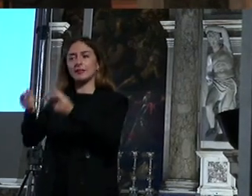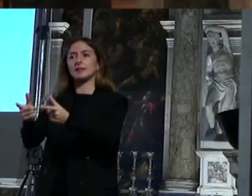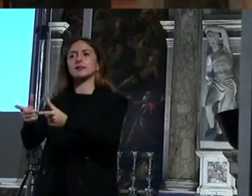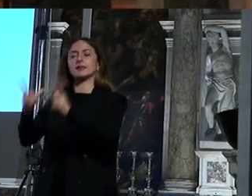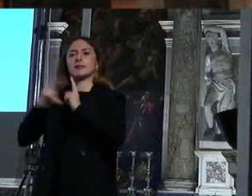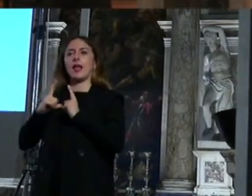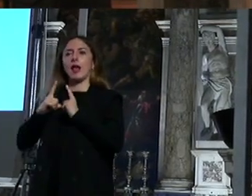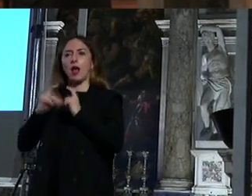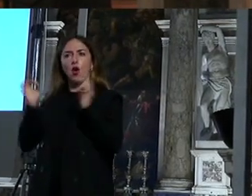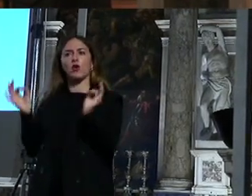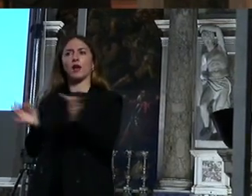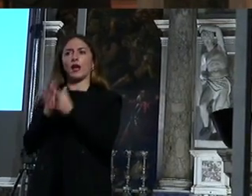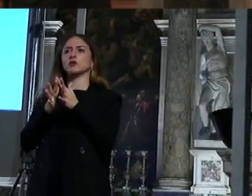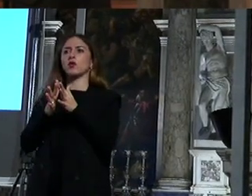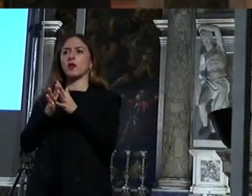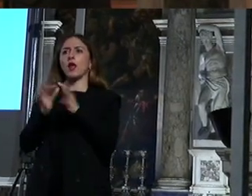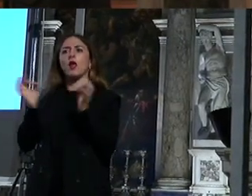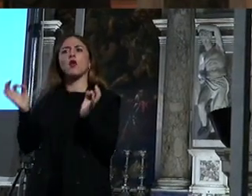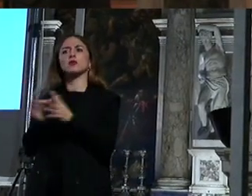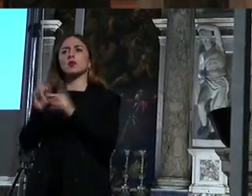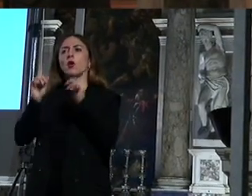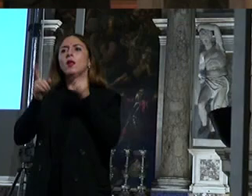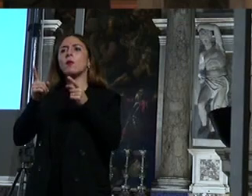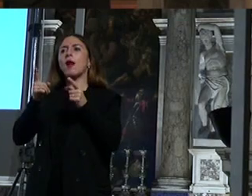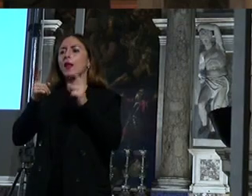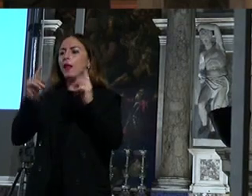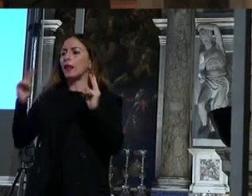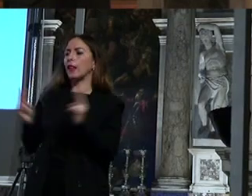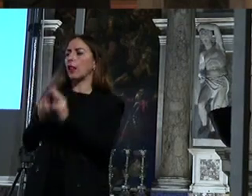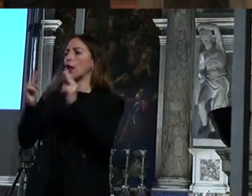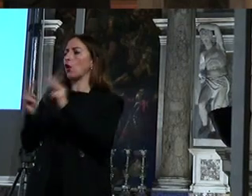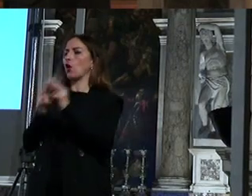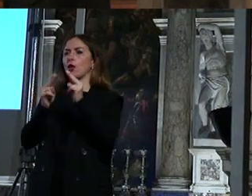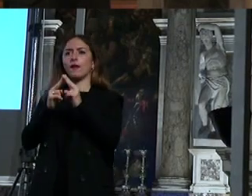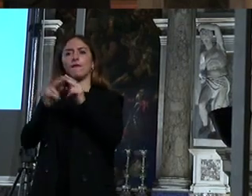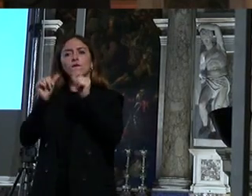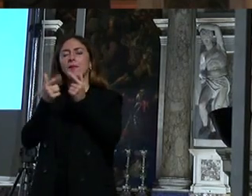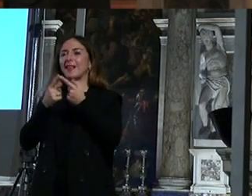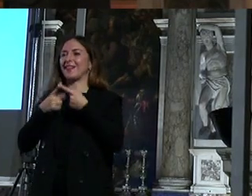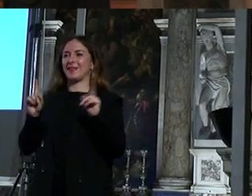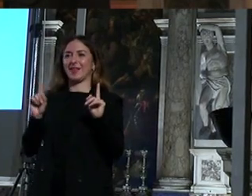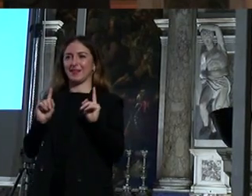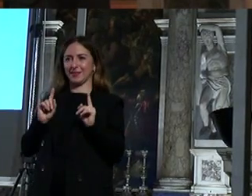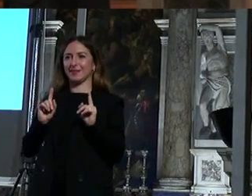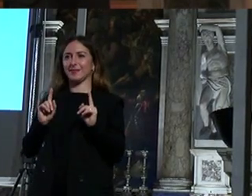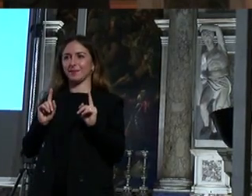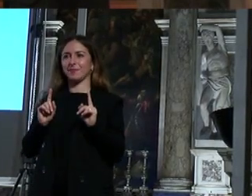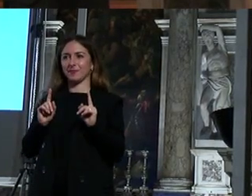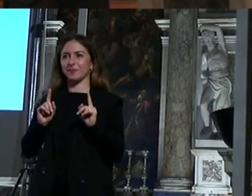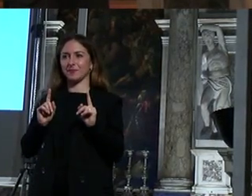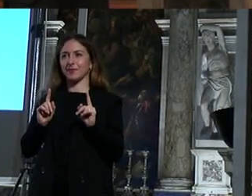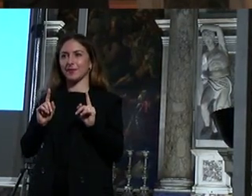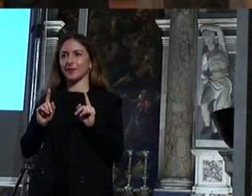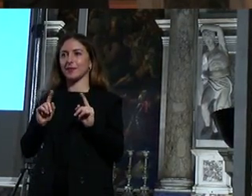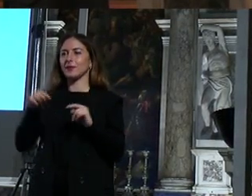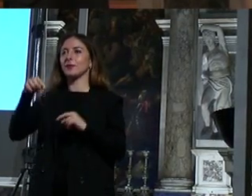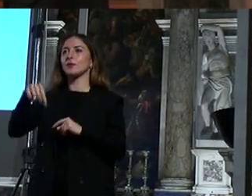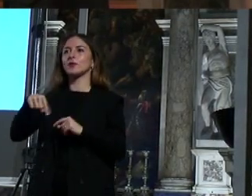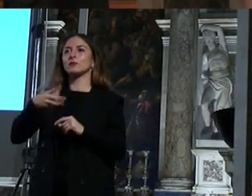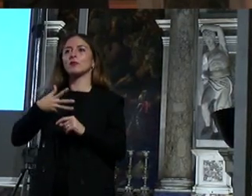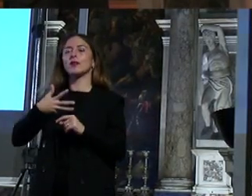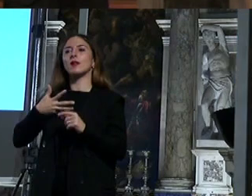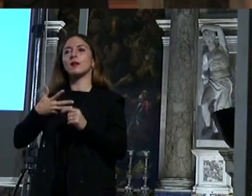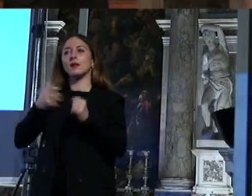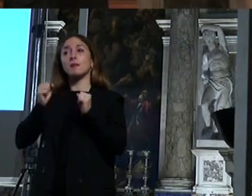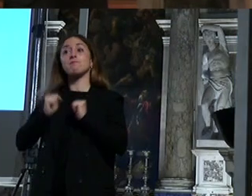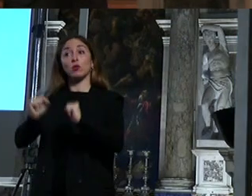un'opportunità, l'opportunità di incontrarci in maniera diversa. Ecco, abbiamo qui la possibilità